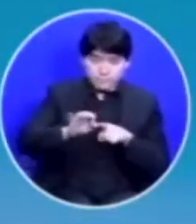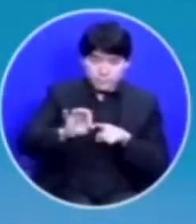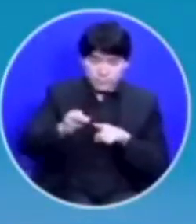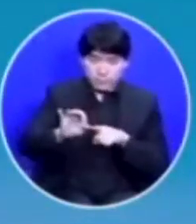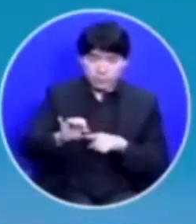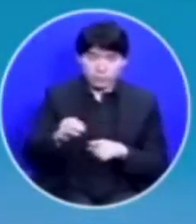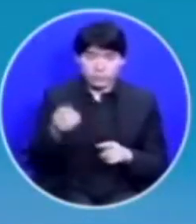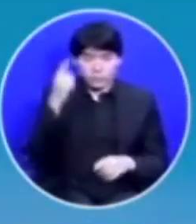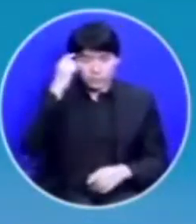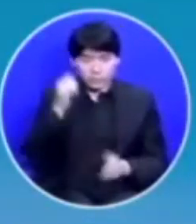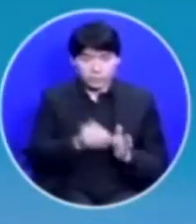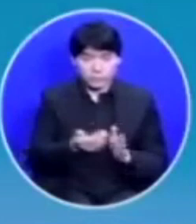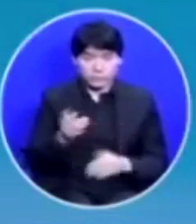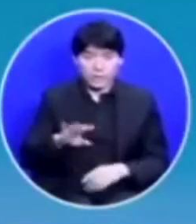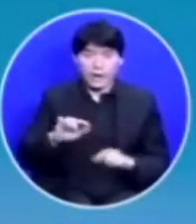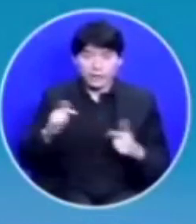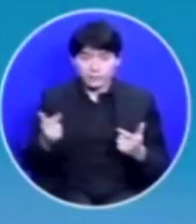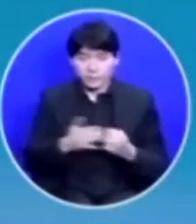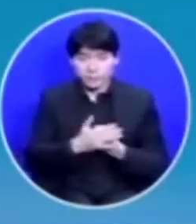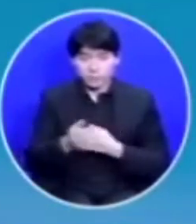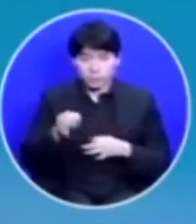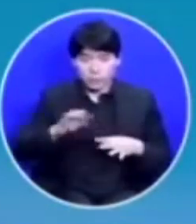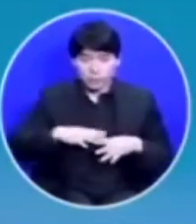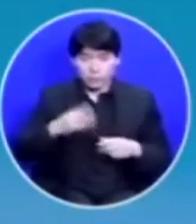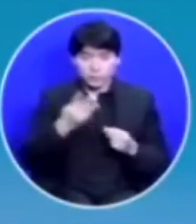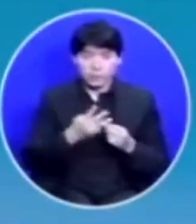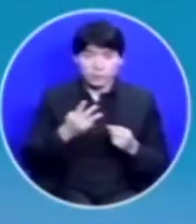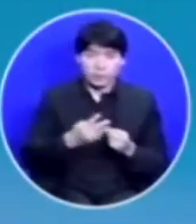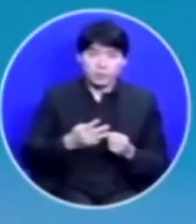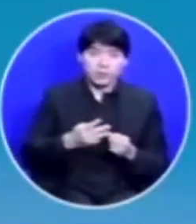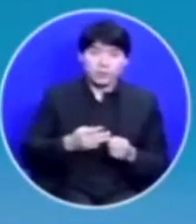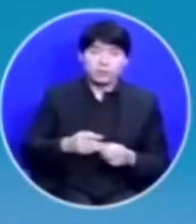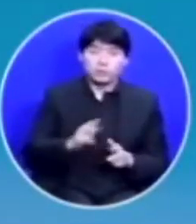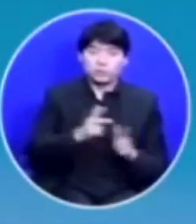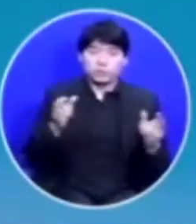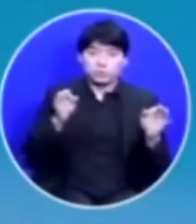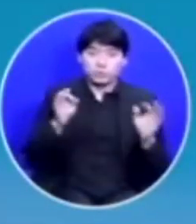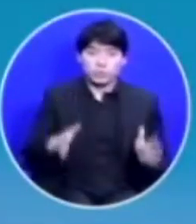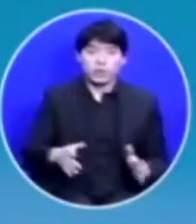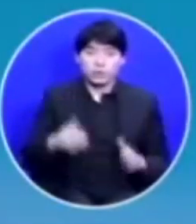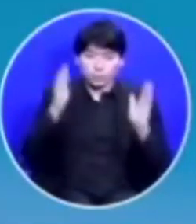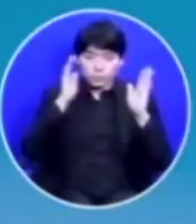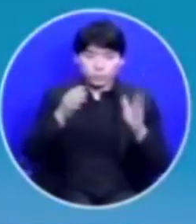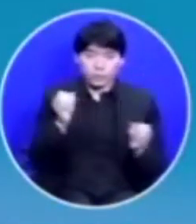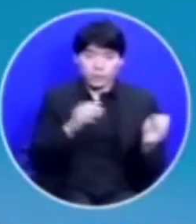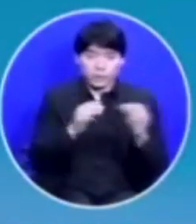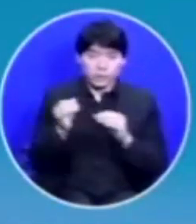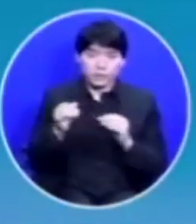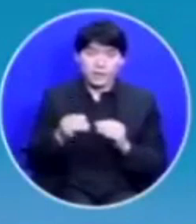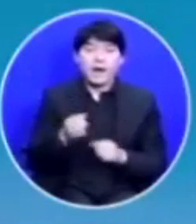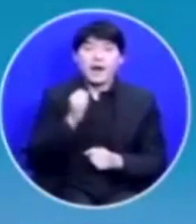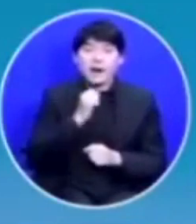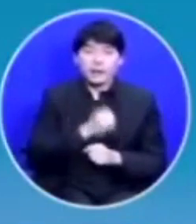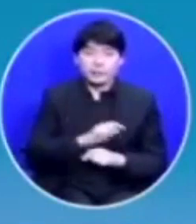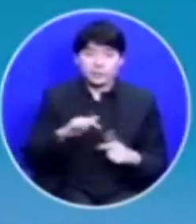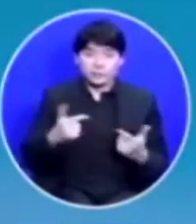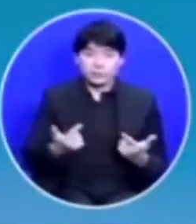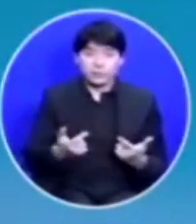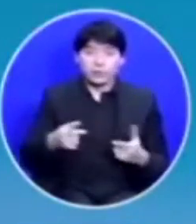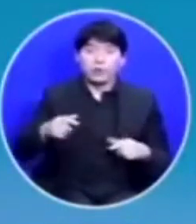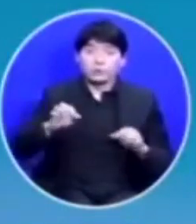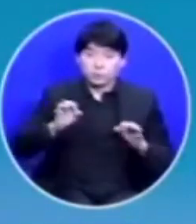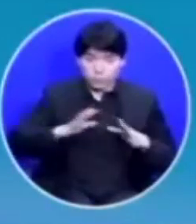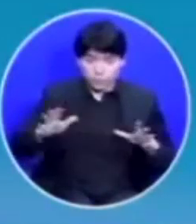그렇지 않아서 또 놀랐고 일주일 동안 공부 얘기를 한 번도 하지 않은 것도 놀랐어 그래서 너무